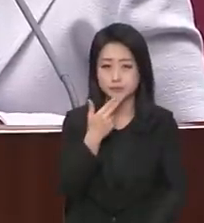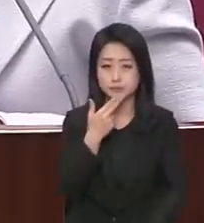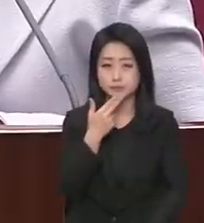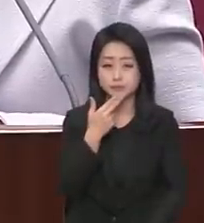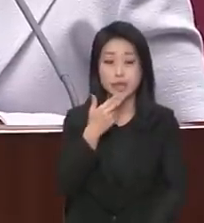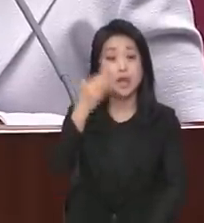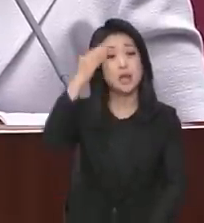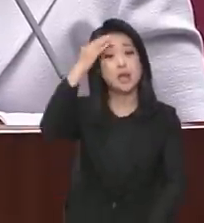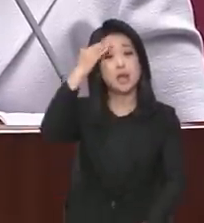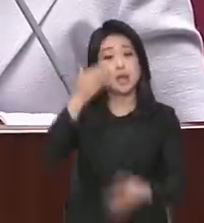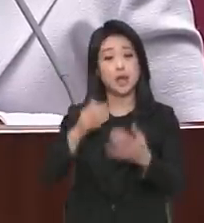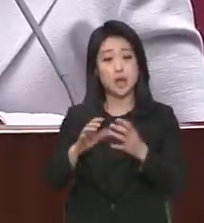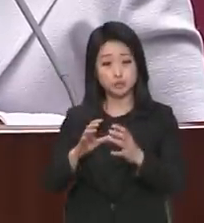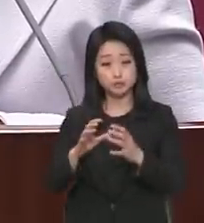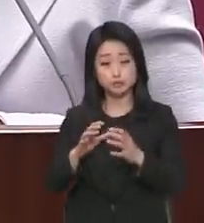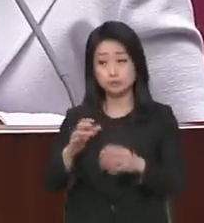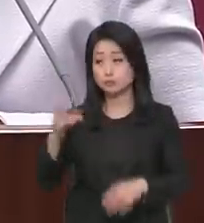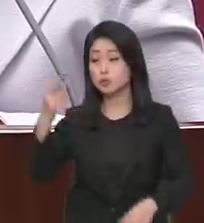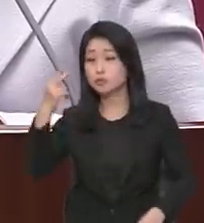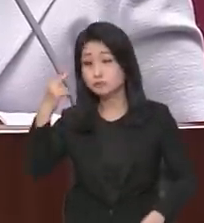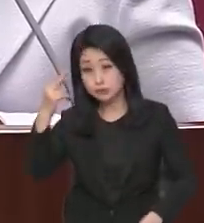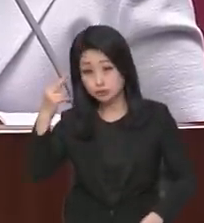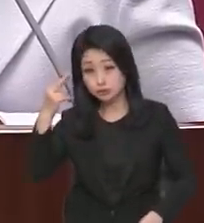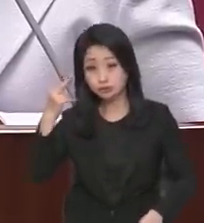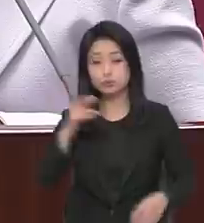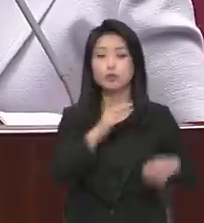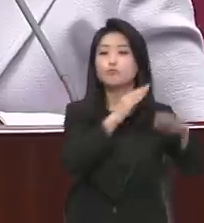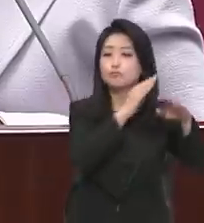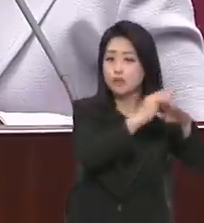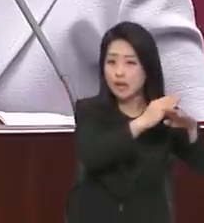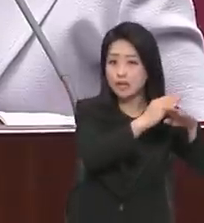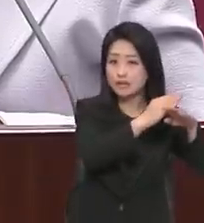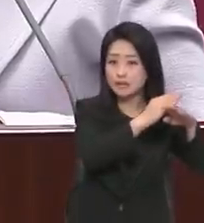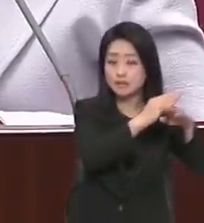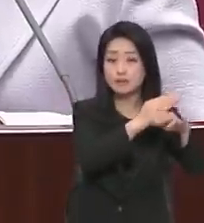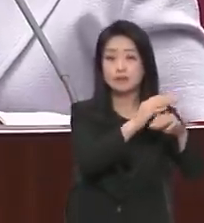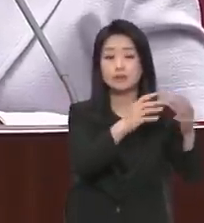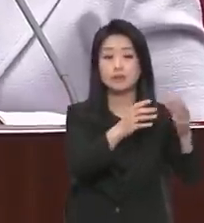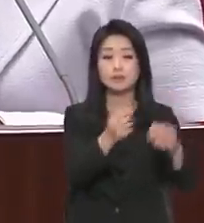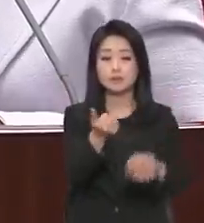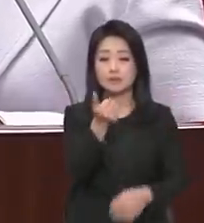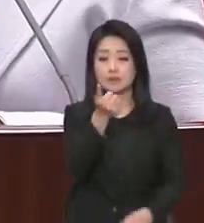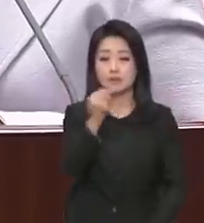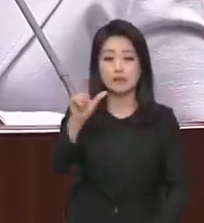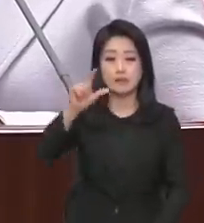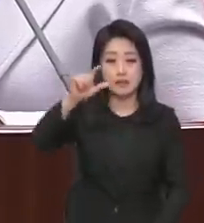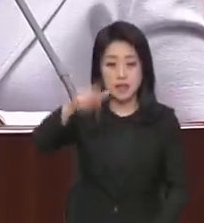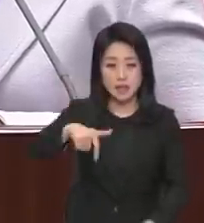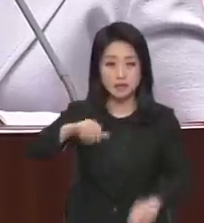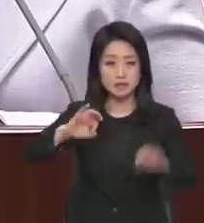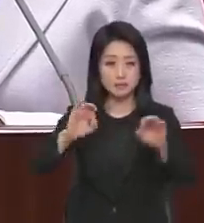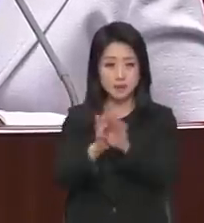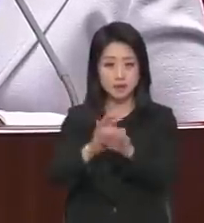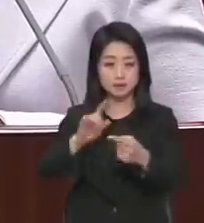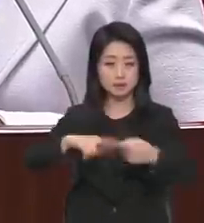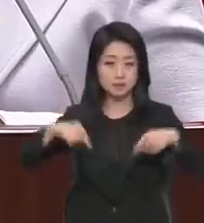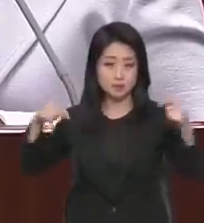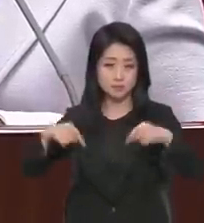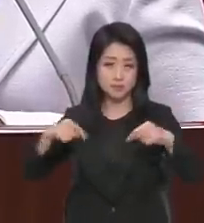우리 대한민국과 미국 그리고 북한은 비핵화 논의를